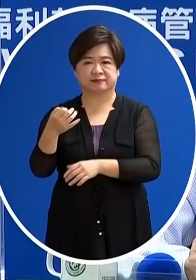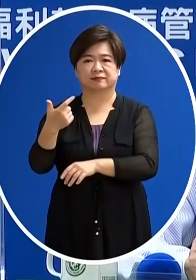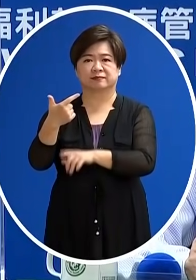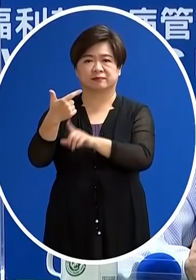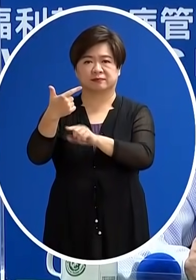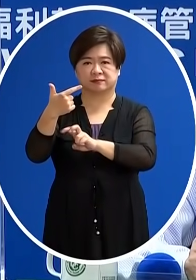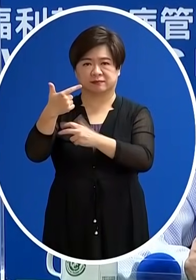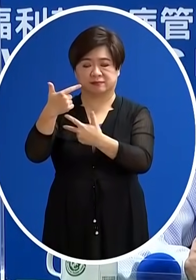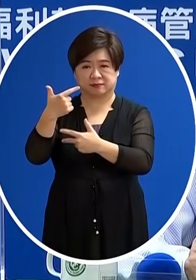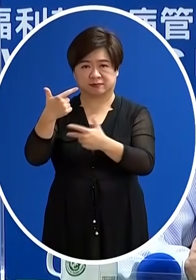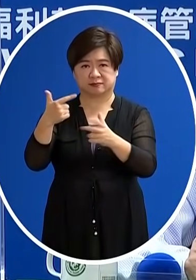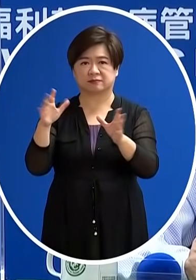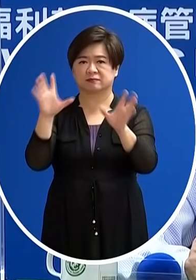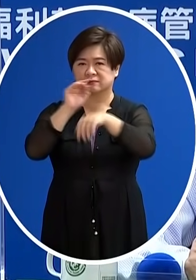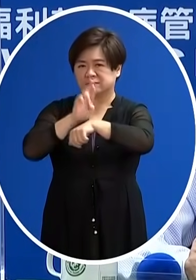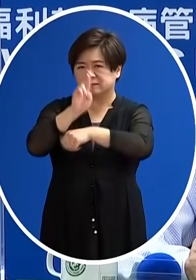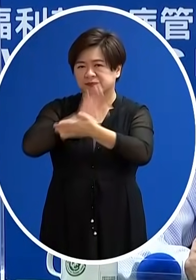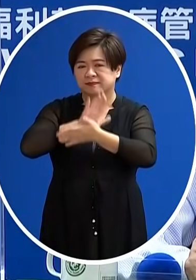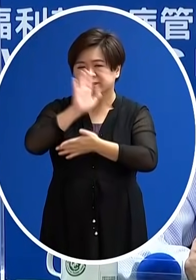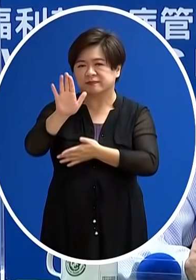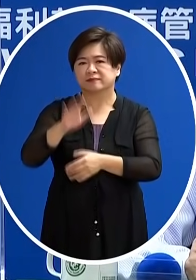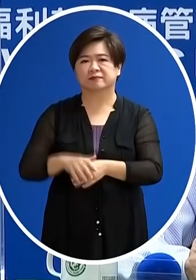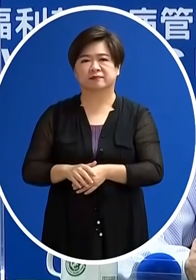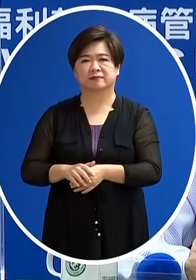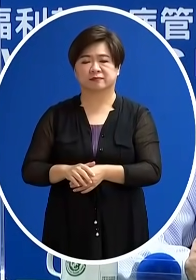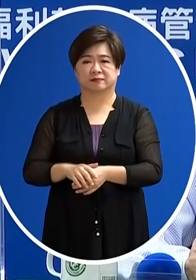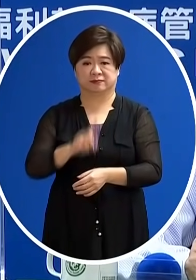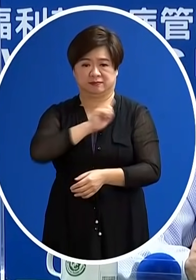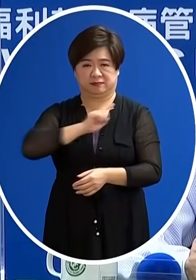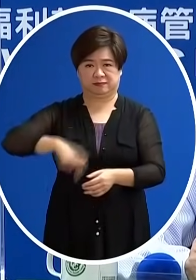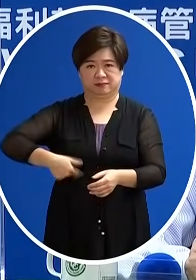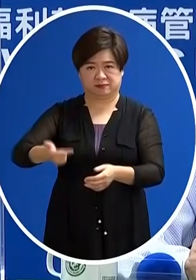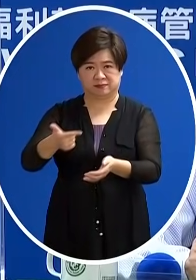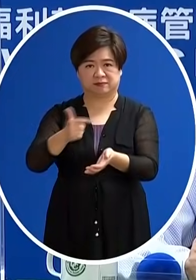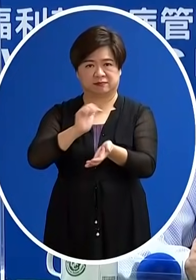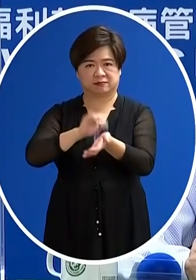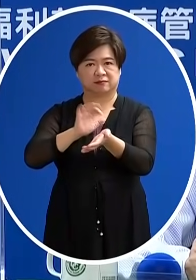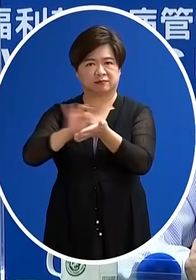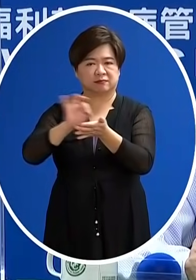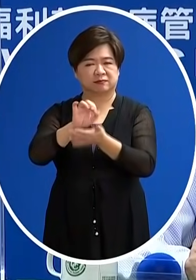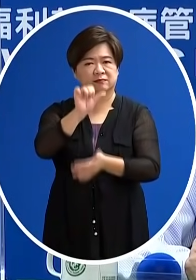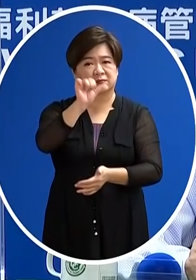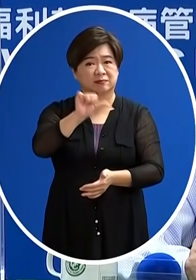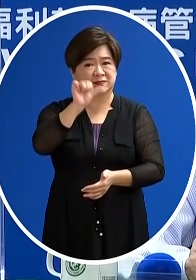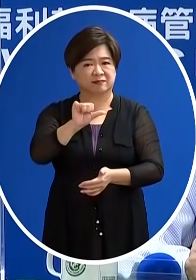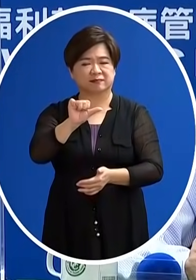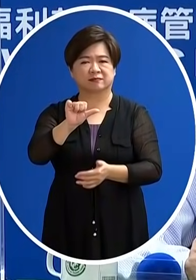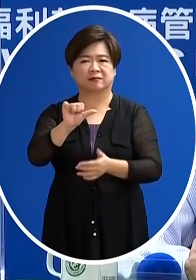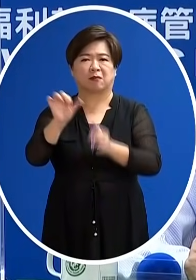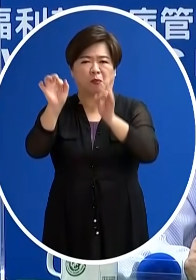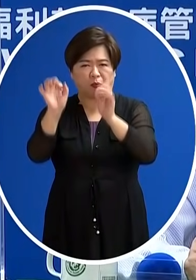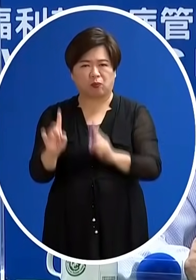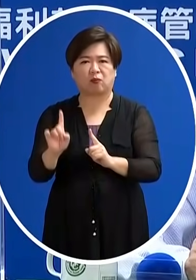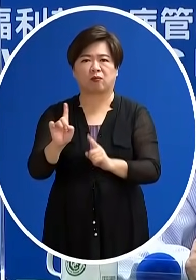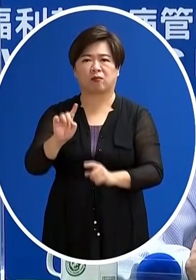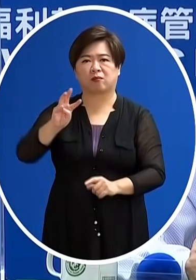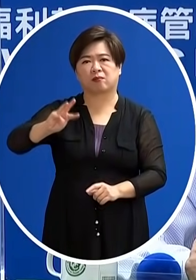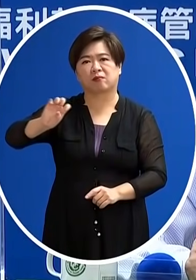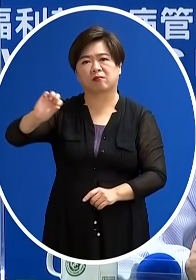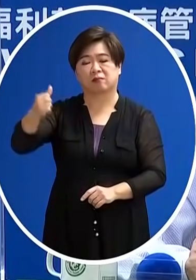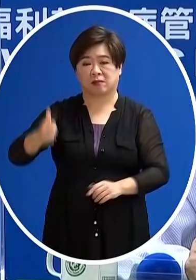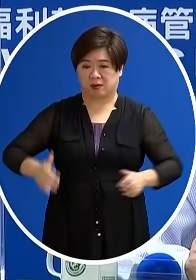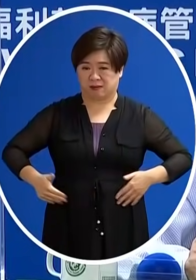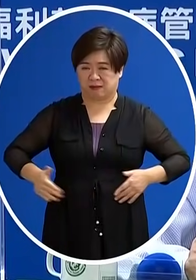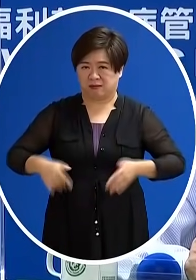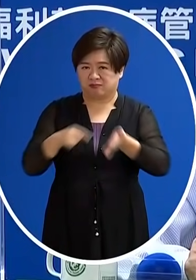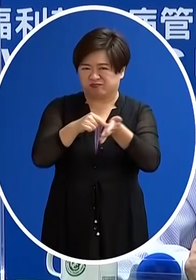6月7号起临时起，玻璃院的 PCR 的自费筛检费用由5000元降作3500元，那急件